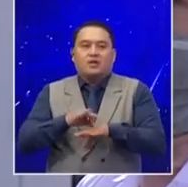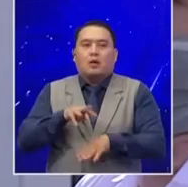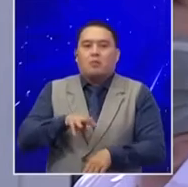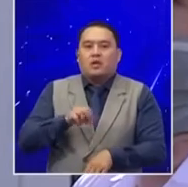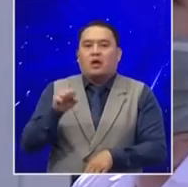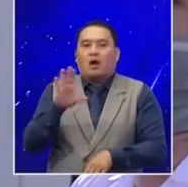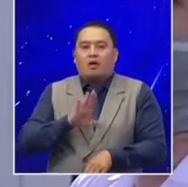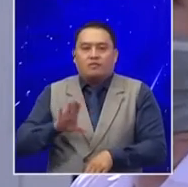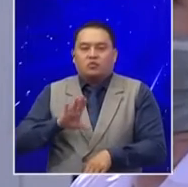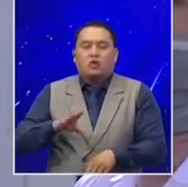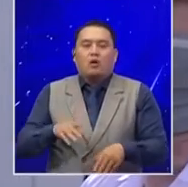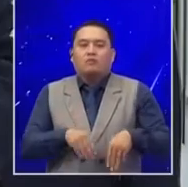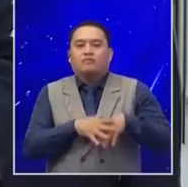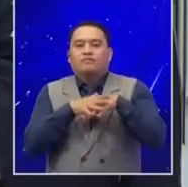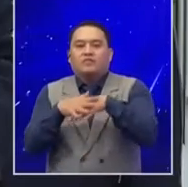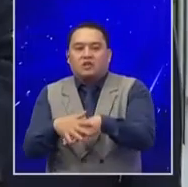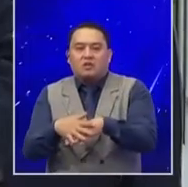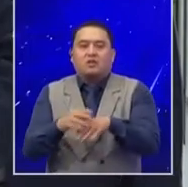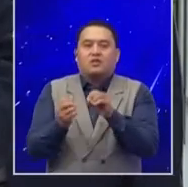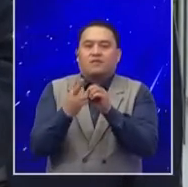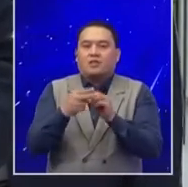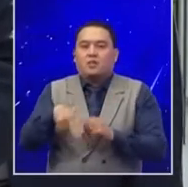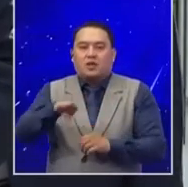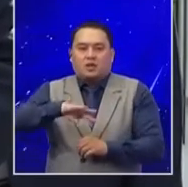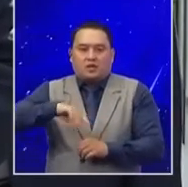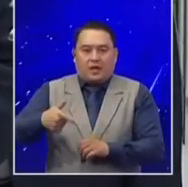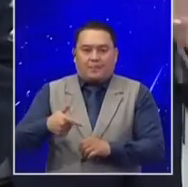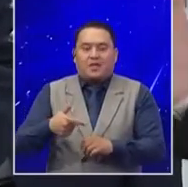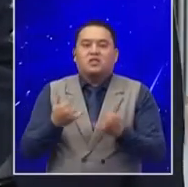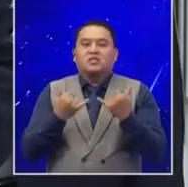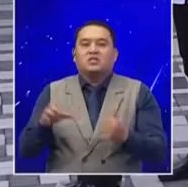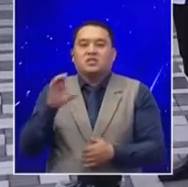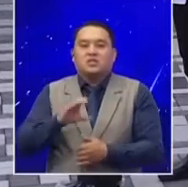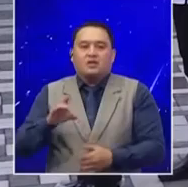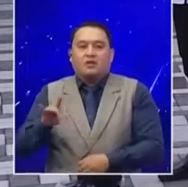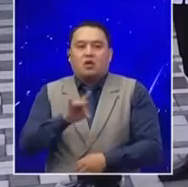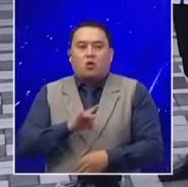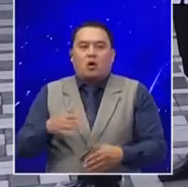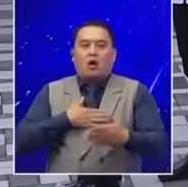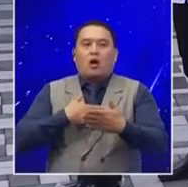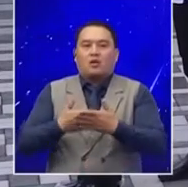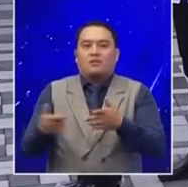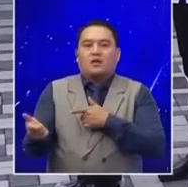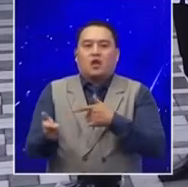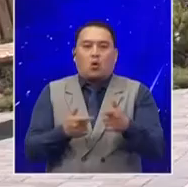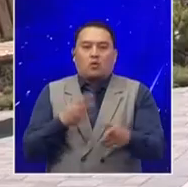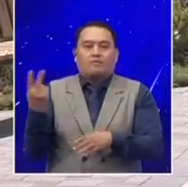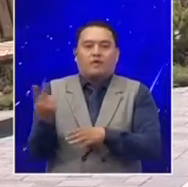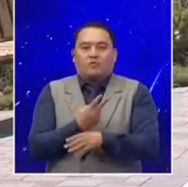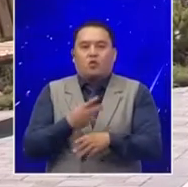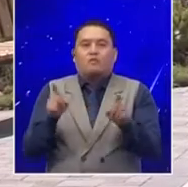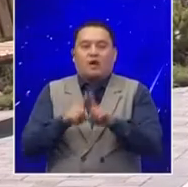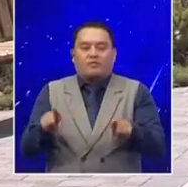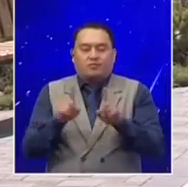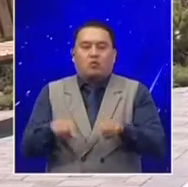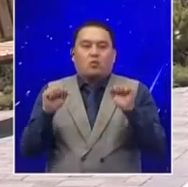из бюджета Алматинской области было выделено 12 миллиардов тенге. С сентября в регионе идет активная подготовка ко второй волне,